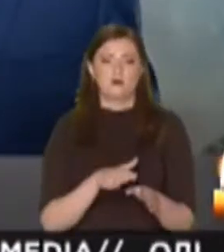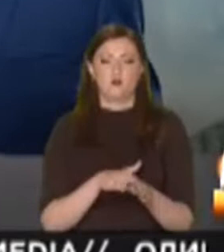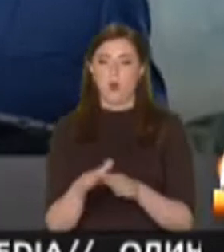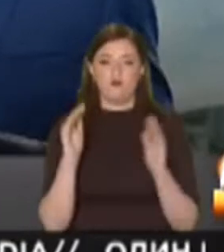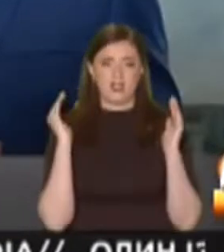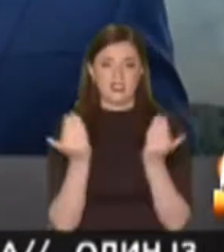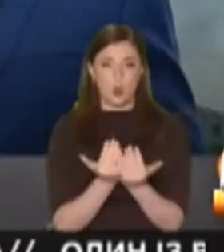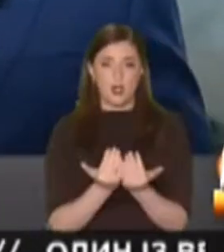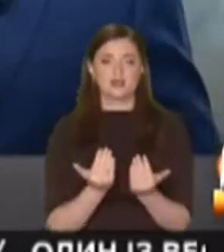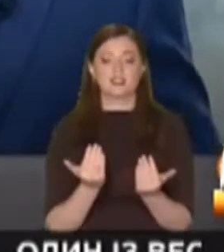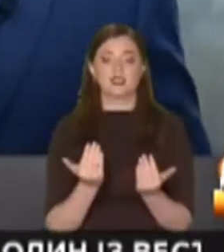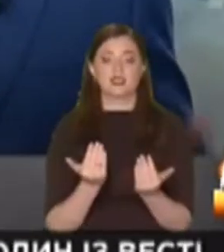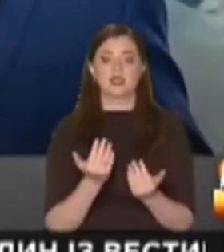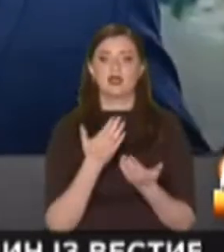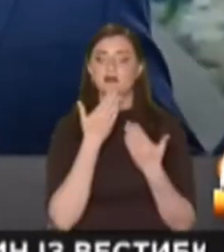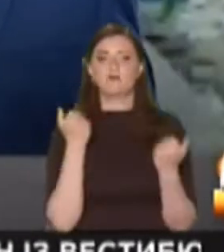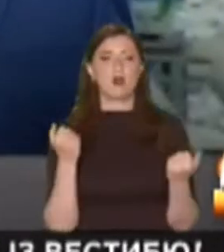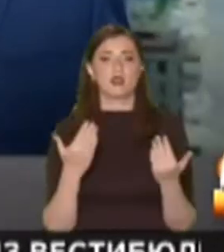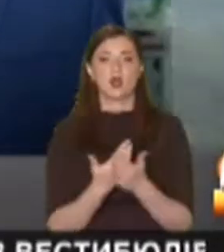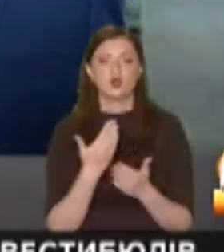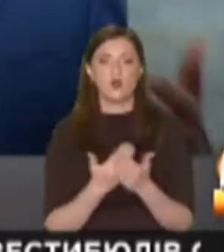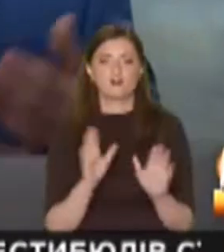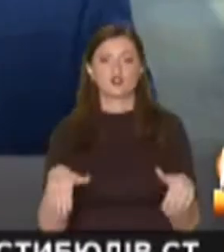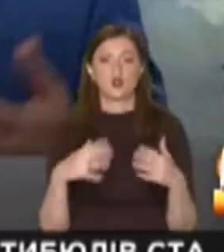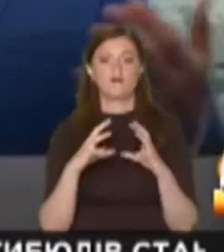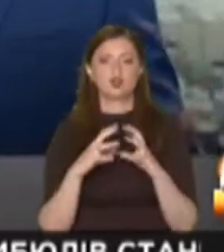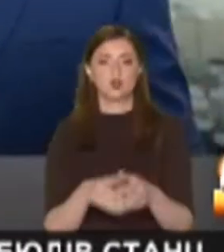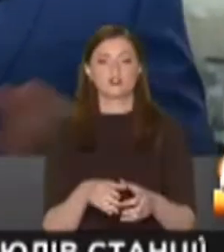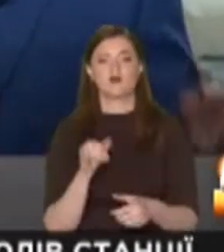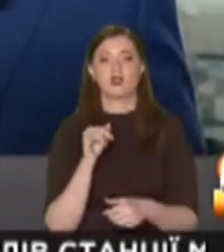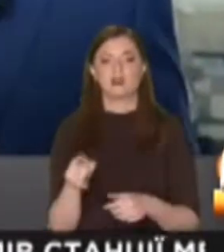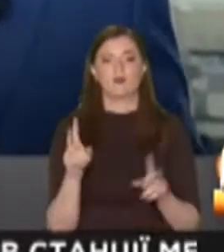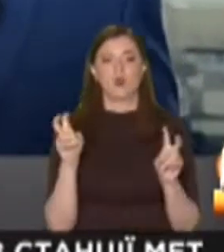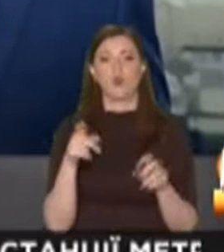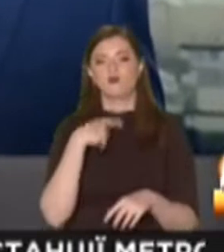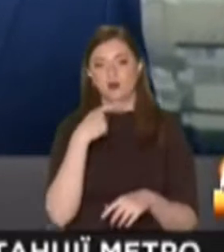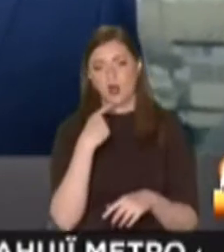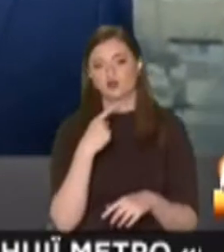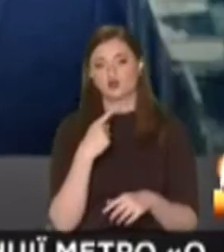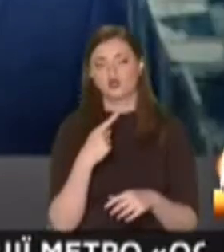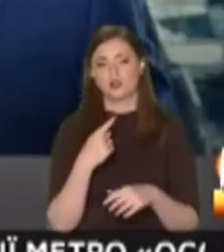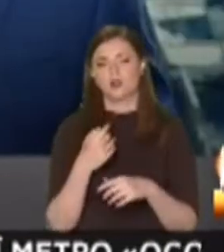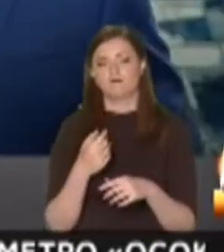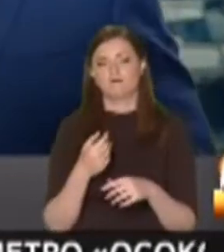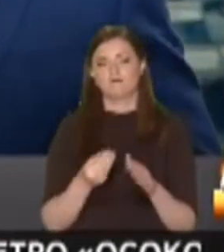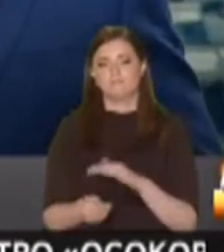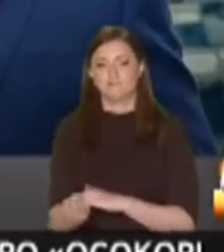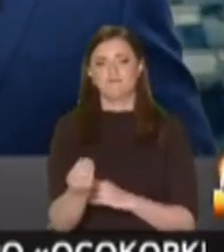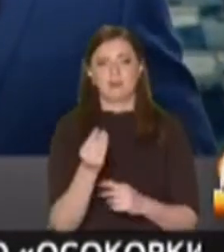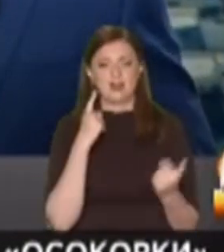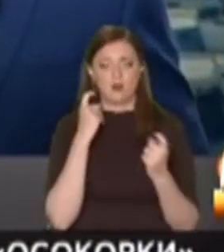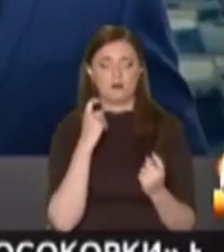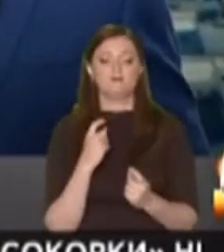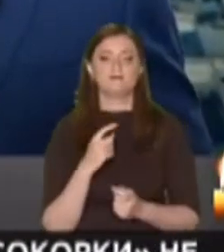він зовсім не отримує жодних новин зовнішнього світу, і їм, умовно кажучи, маніпулюють. Звичайно, ну